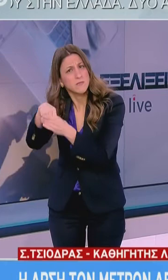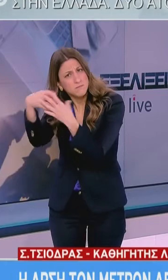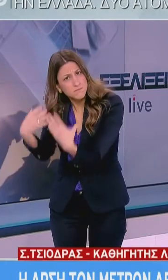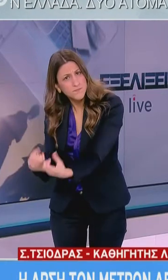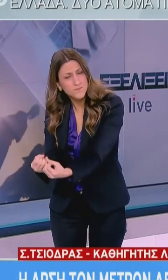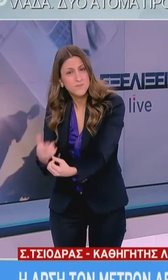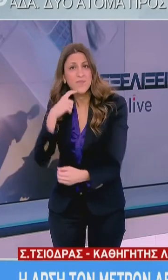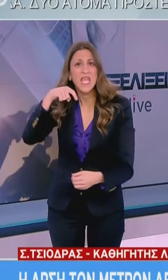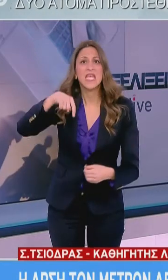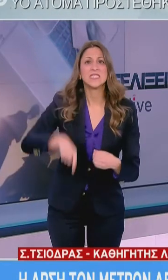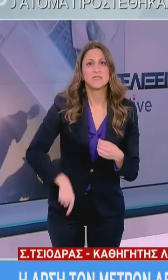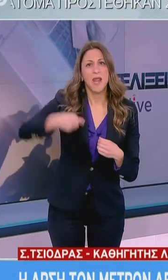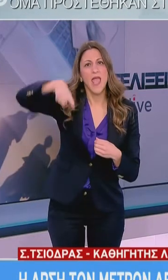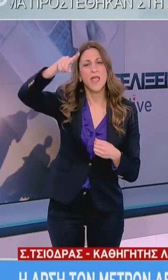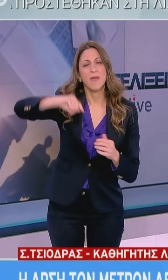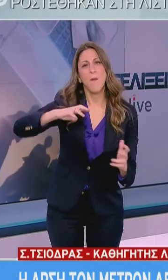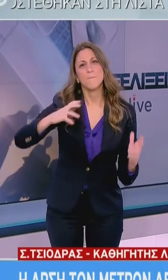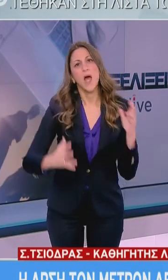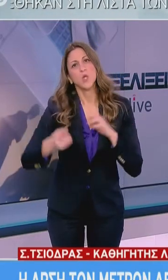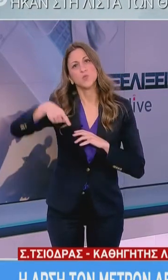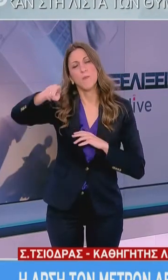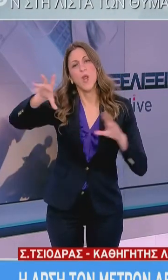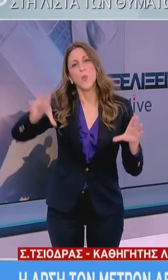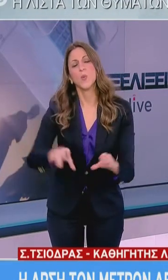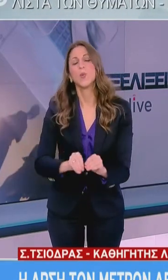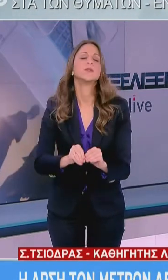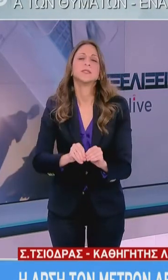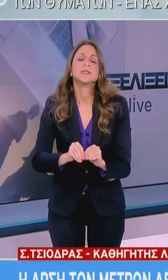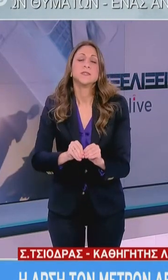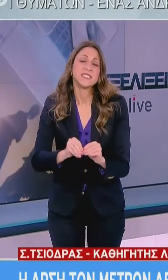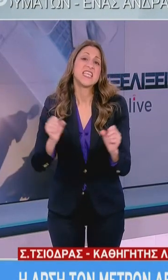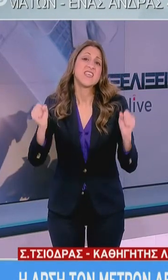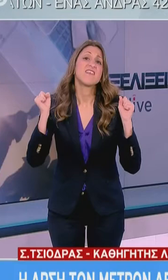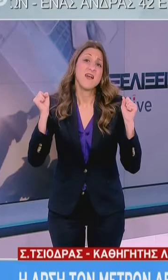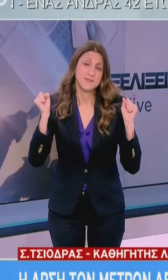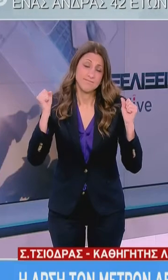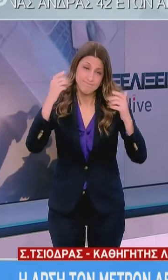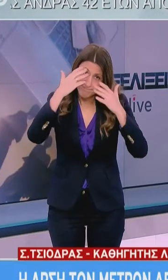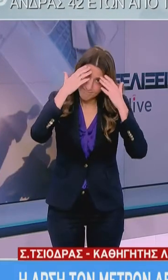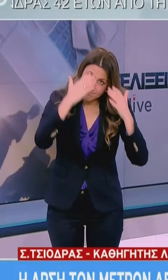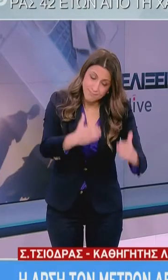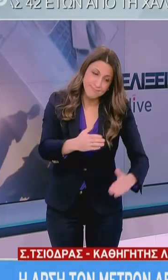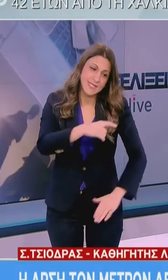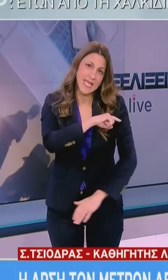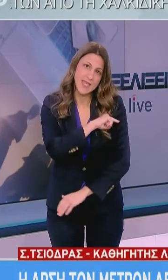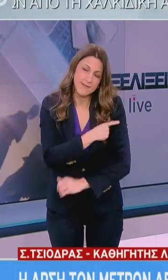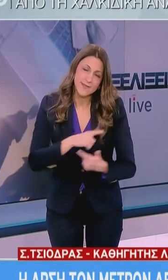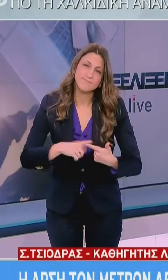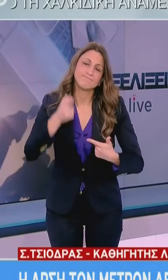Σήμερα είναι Παγκόσμια ημέρα υγείας. Φέτος είναι αφιερωμένη στους νοσηλευτές και τις νοσηλεύτριες, τις ΜΕΕΣ και τους